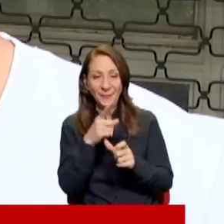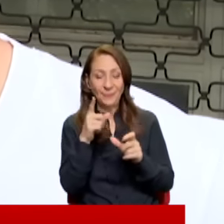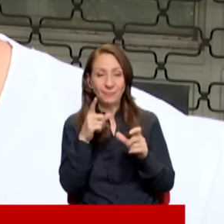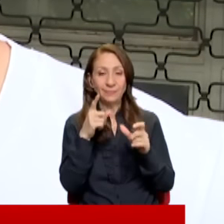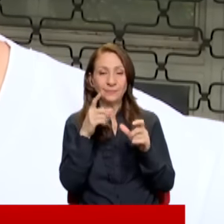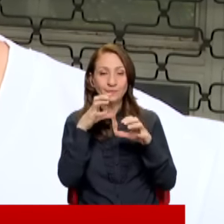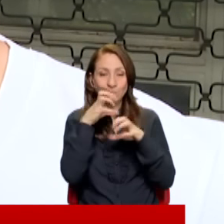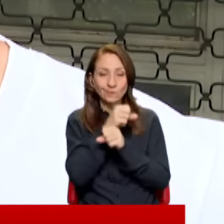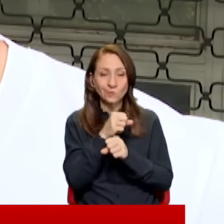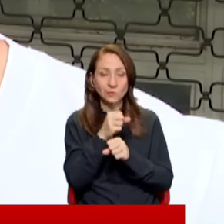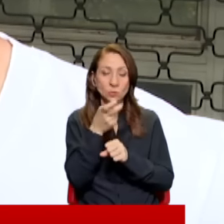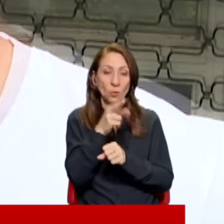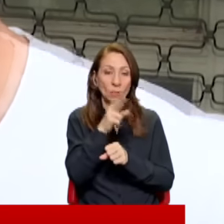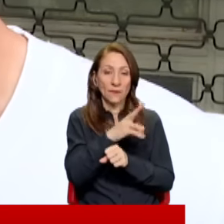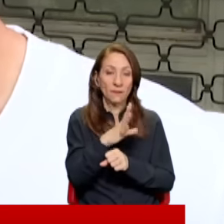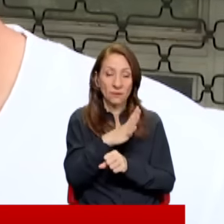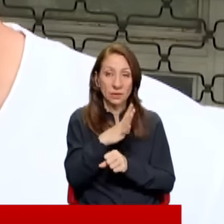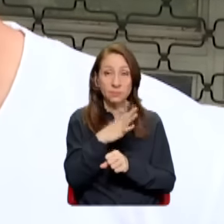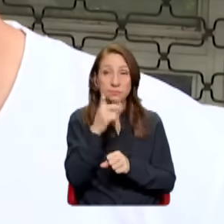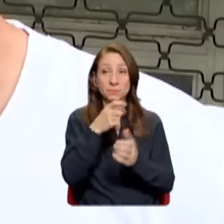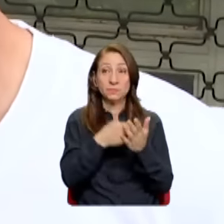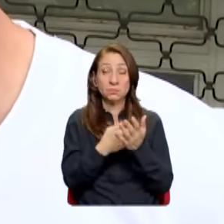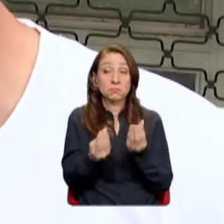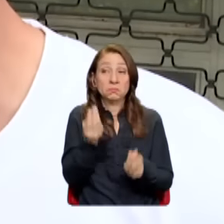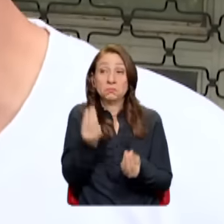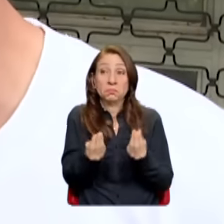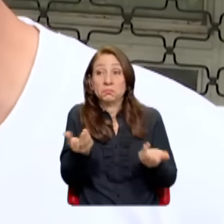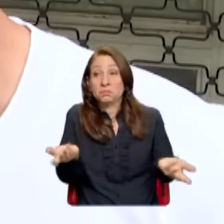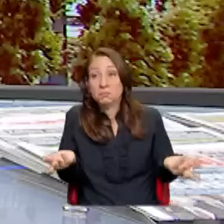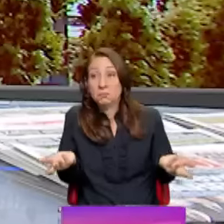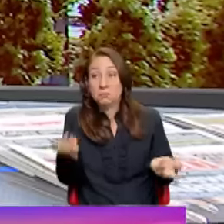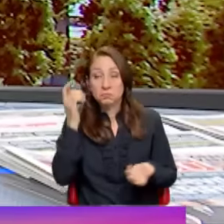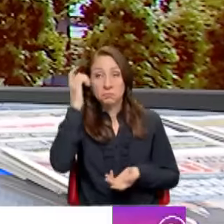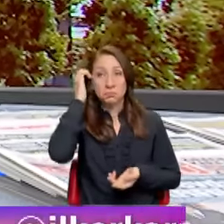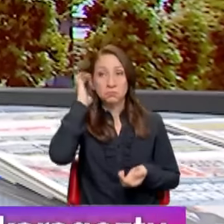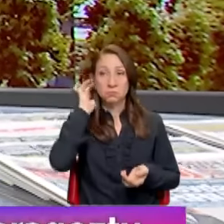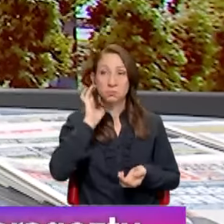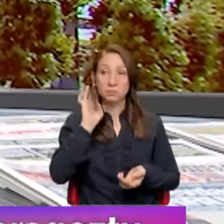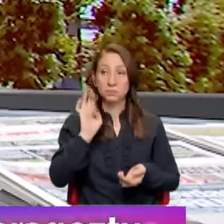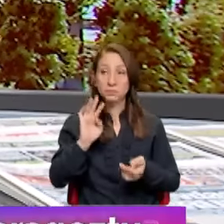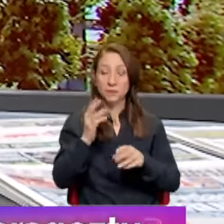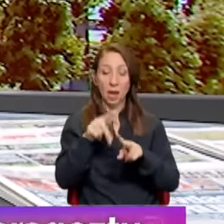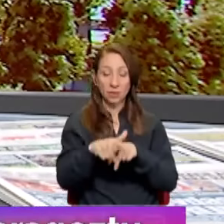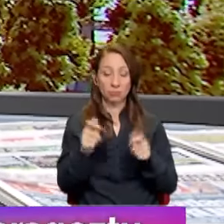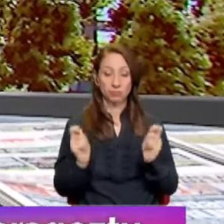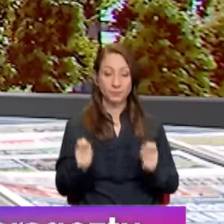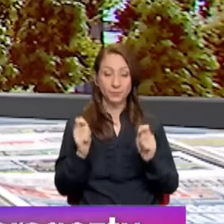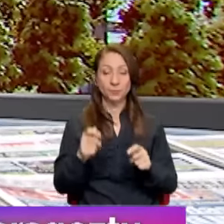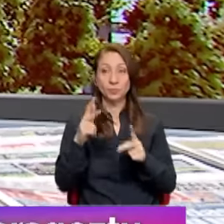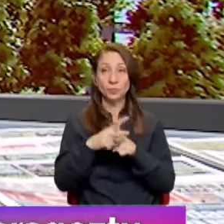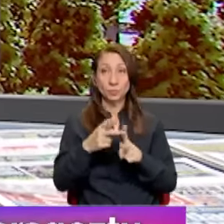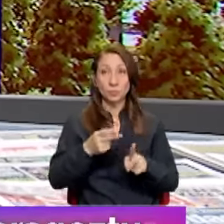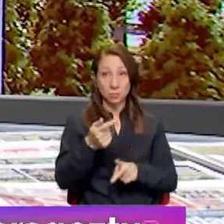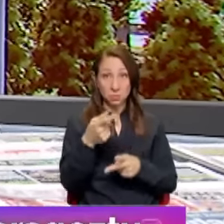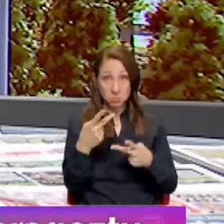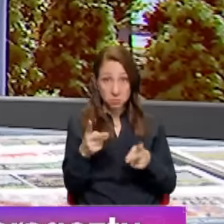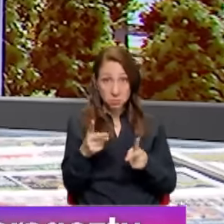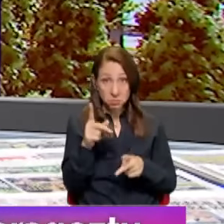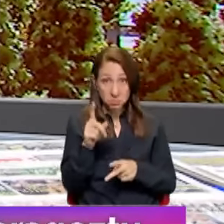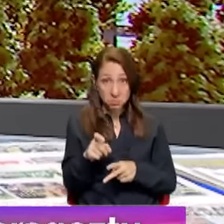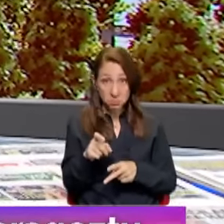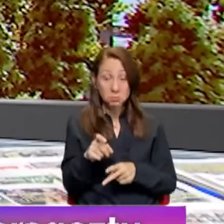Saklandı gizlendi hayatını kaybetti başka isimler de çıkabilir at arabasıyla polisten kaçabilmek mümkün